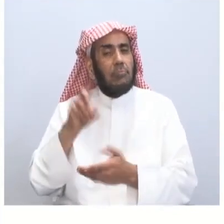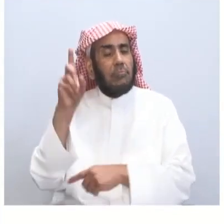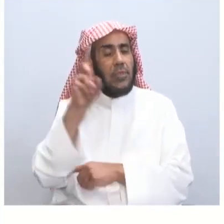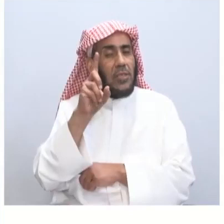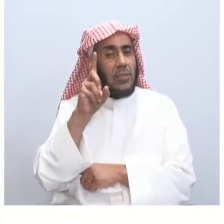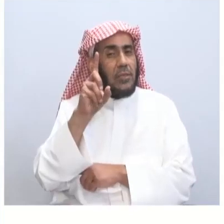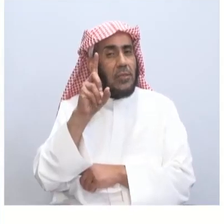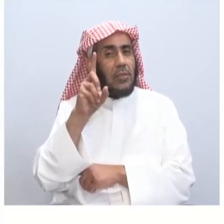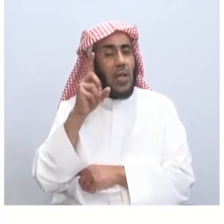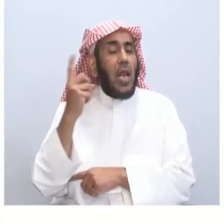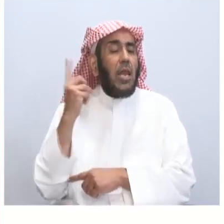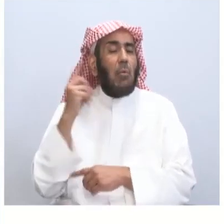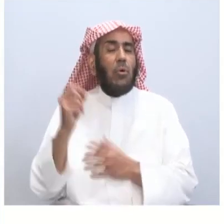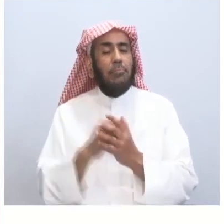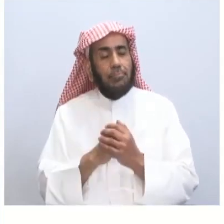المسجد